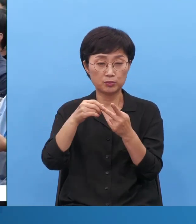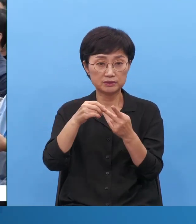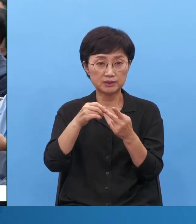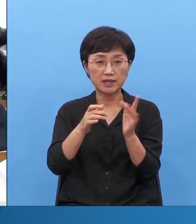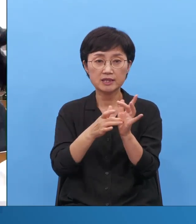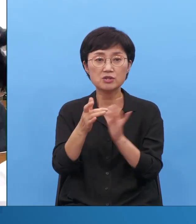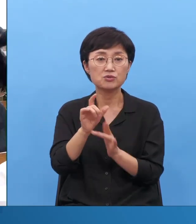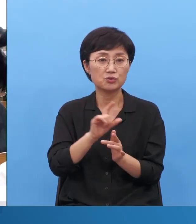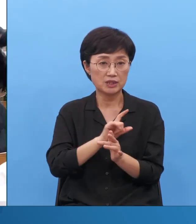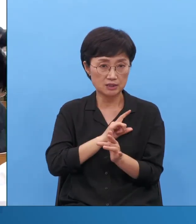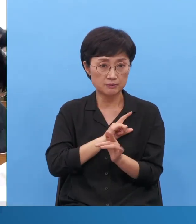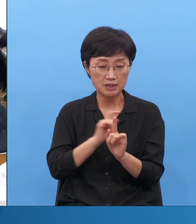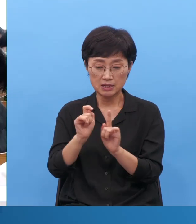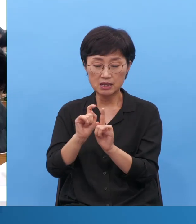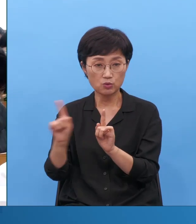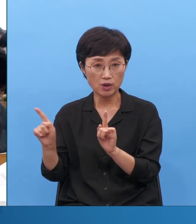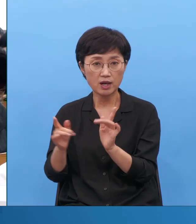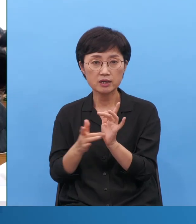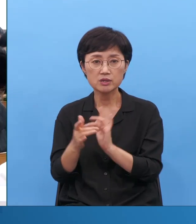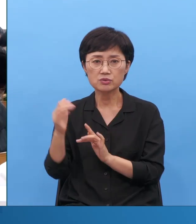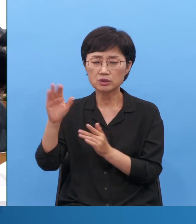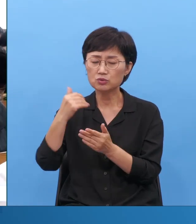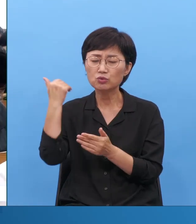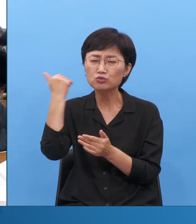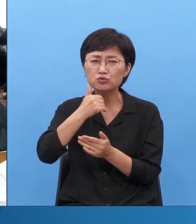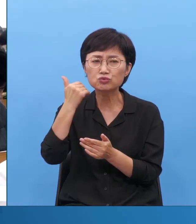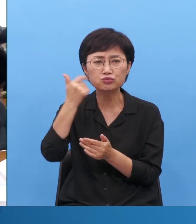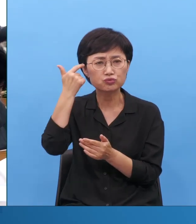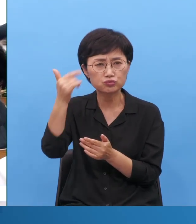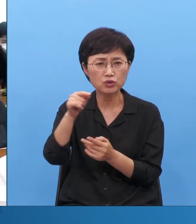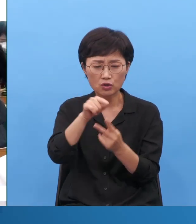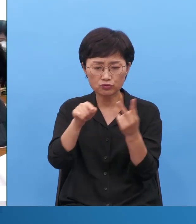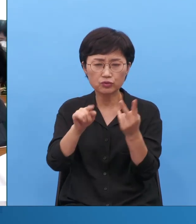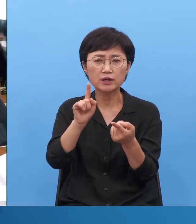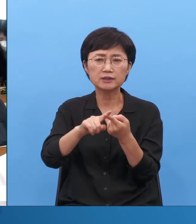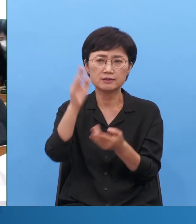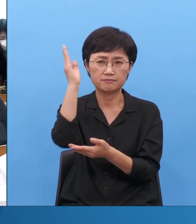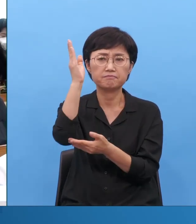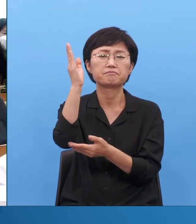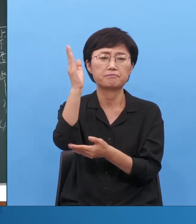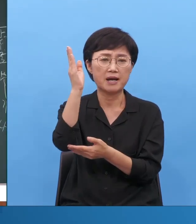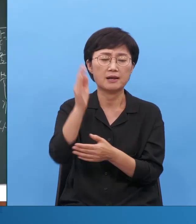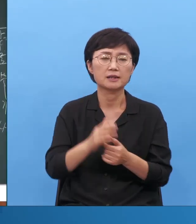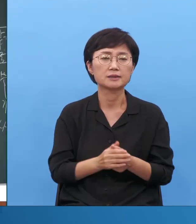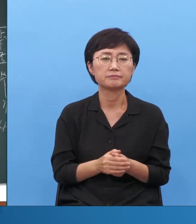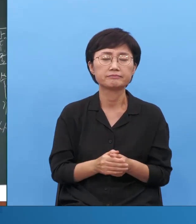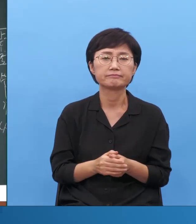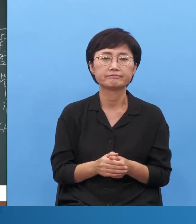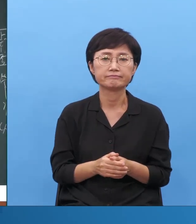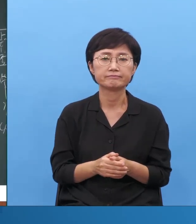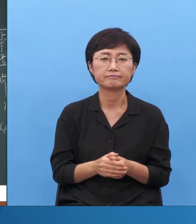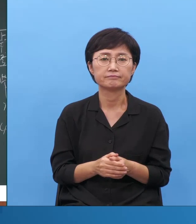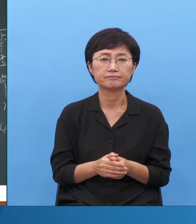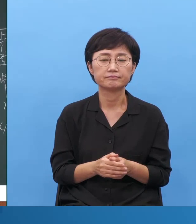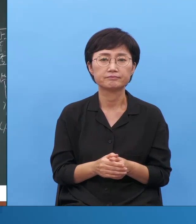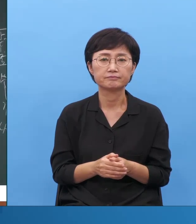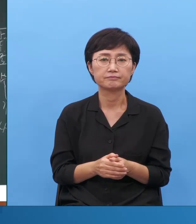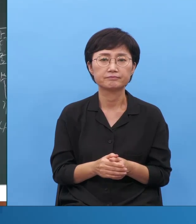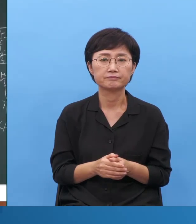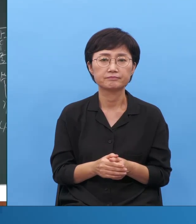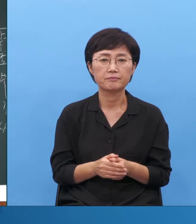이름, 1과 도대체 예수 그리스도는 누구신가를 2강 말씀으로 전했습니다. 류광수